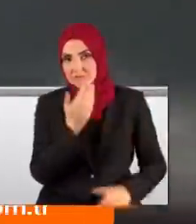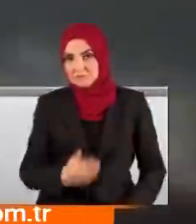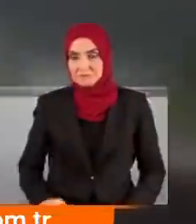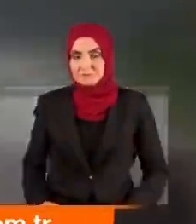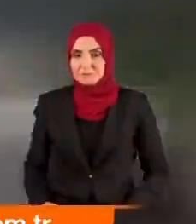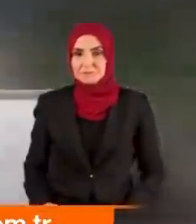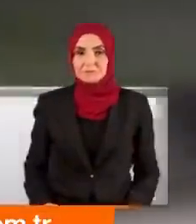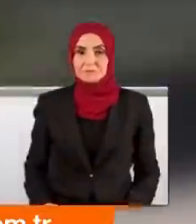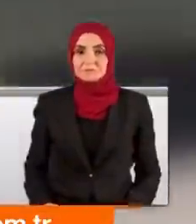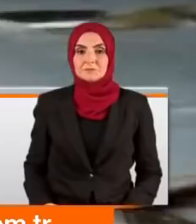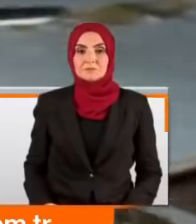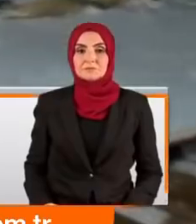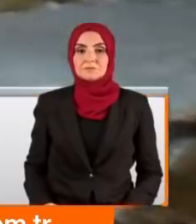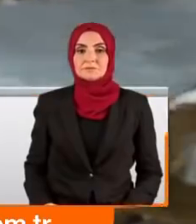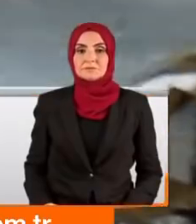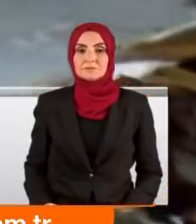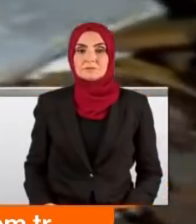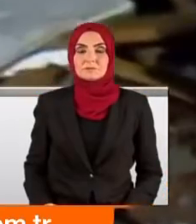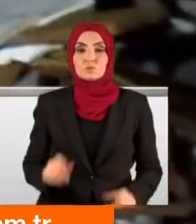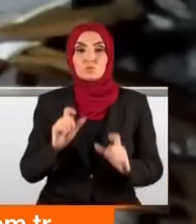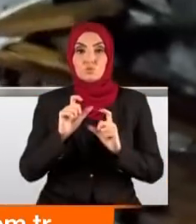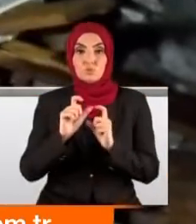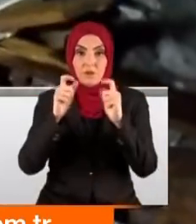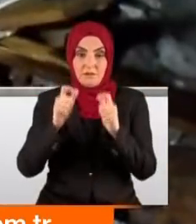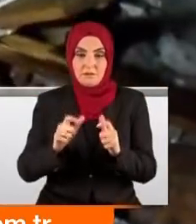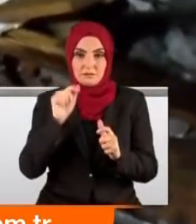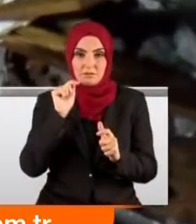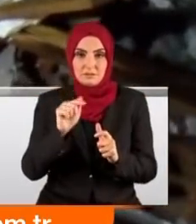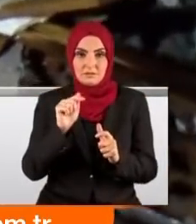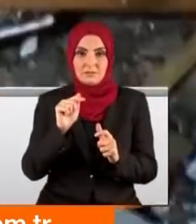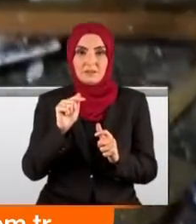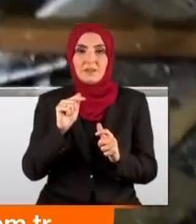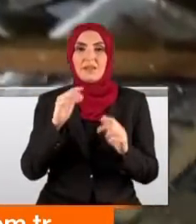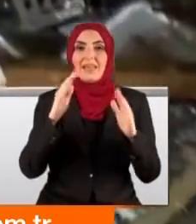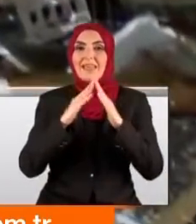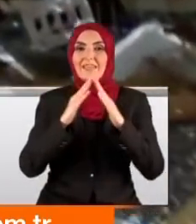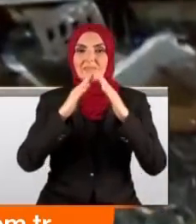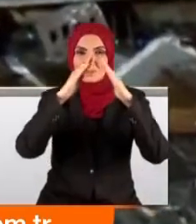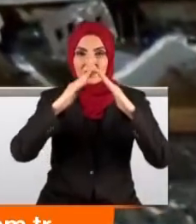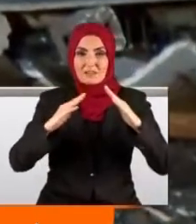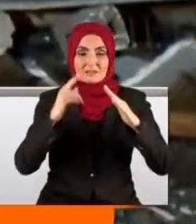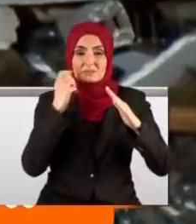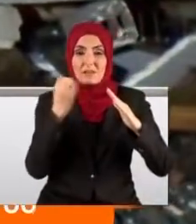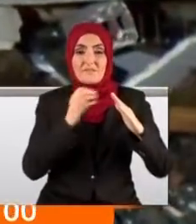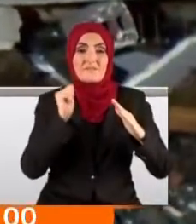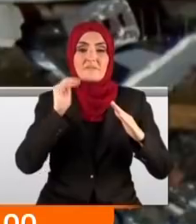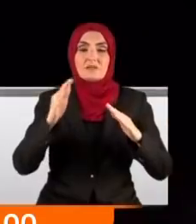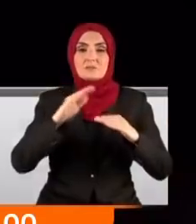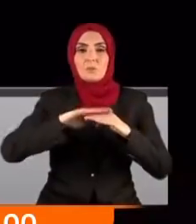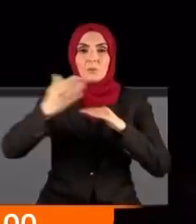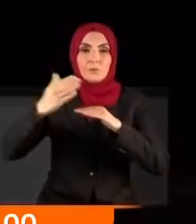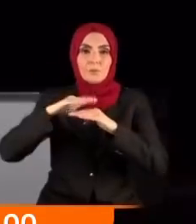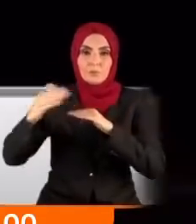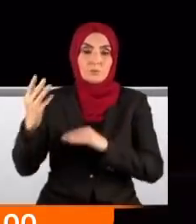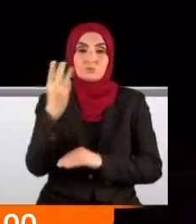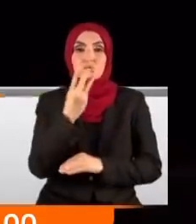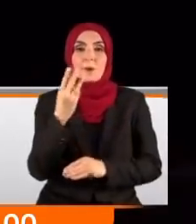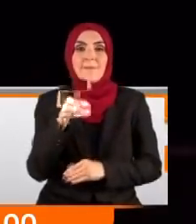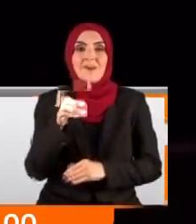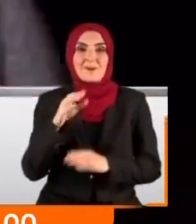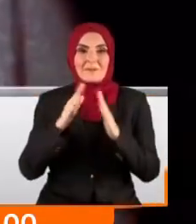gitti, mahvoldu arabalar. Sultan Gazi'de çok sayıda evin çatısı uçtu, 3 tane prefabrik ev yerle bir oldu. Çatı